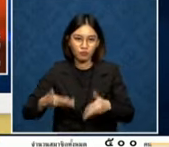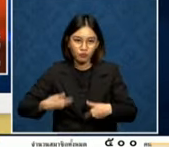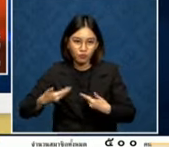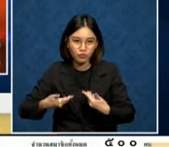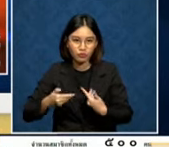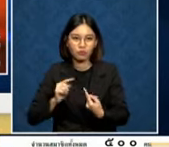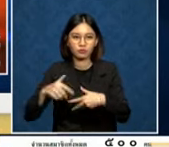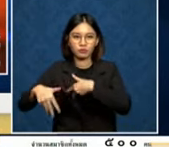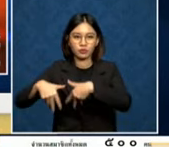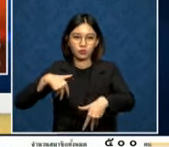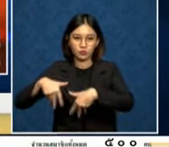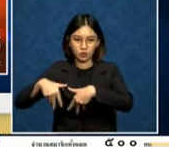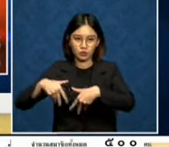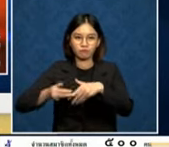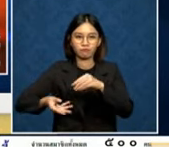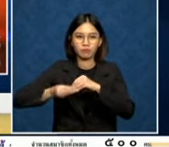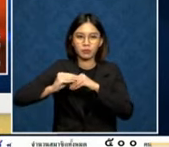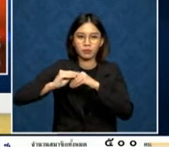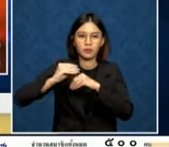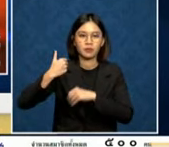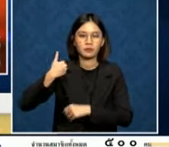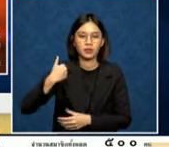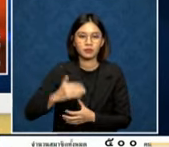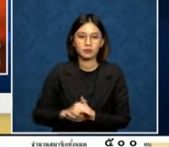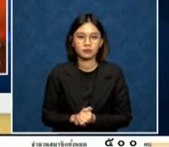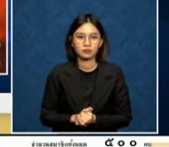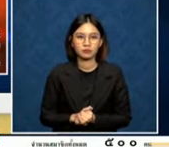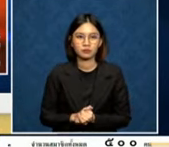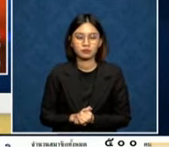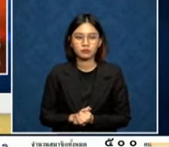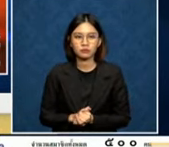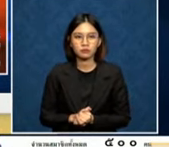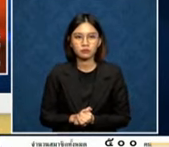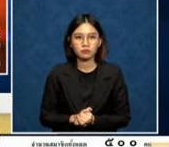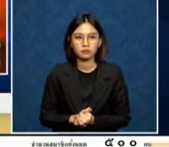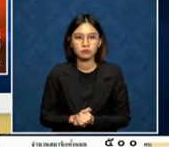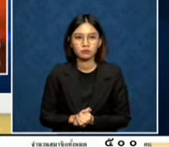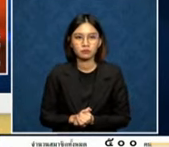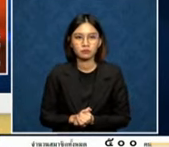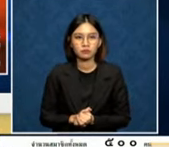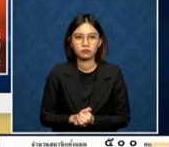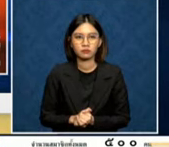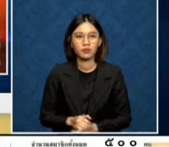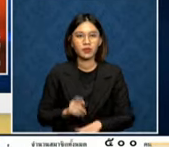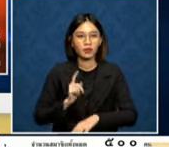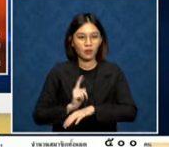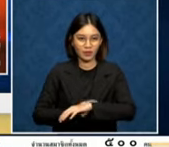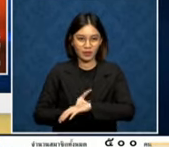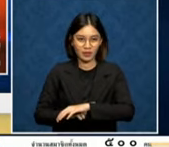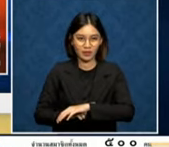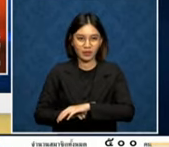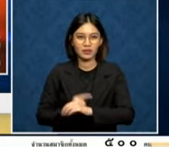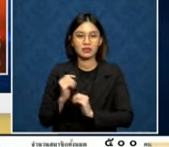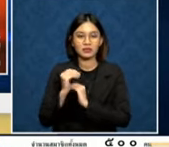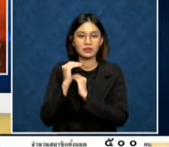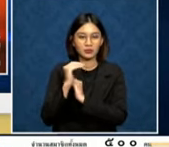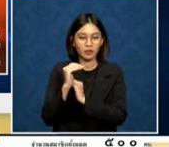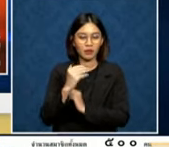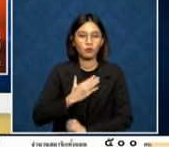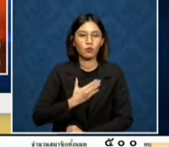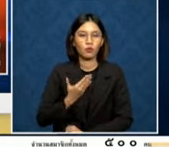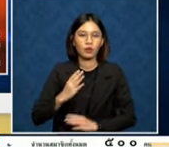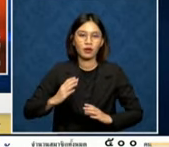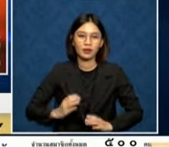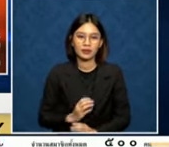กับชุมชนเพิ่มขึ้นครับท่านประธานครับด้วยเวลานะครับอันมีจำกัดผมขอ